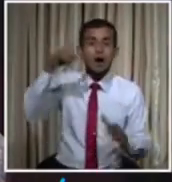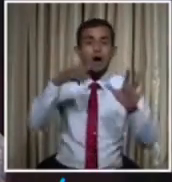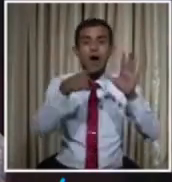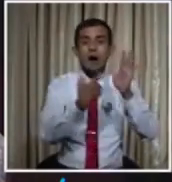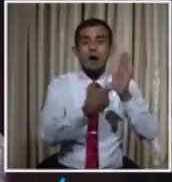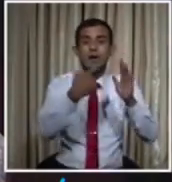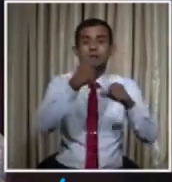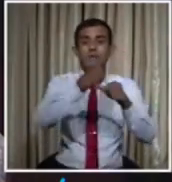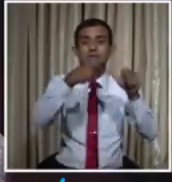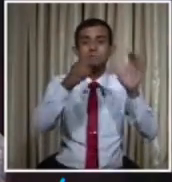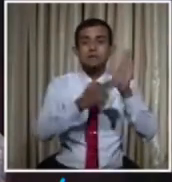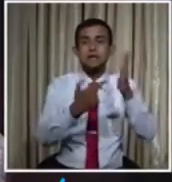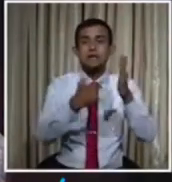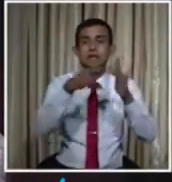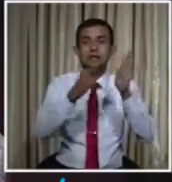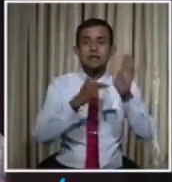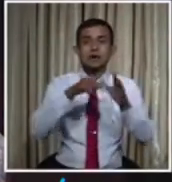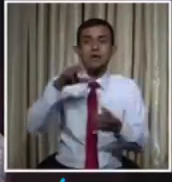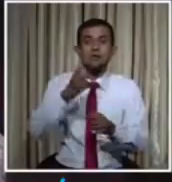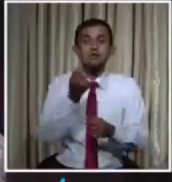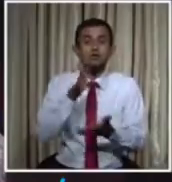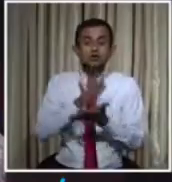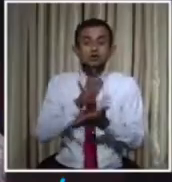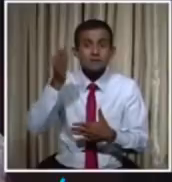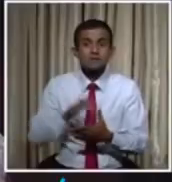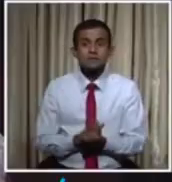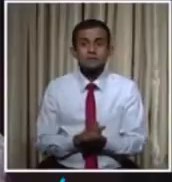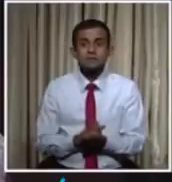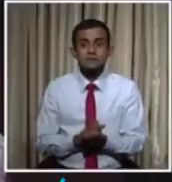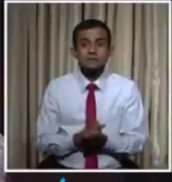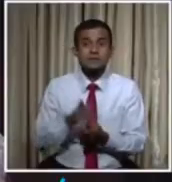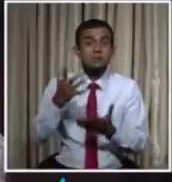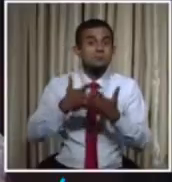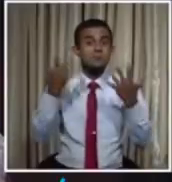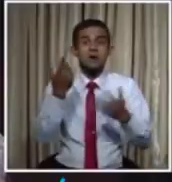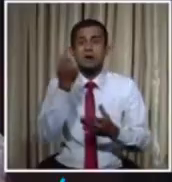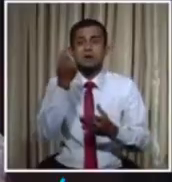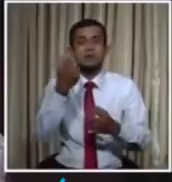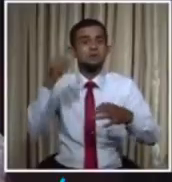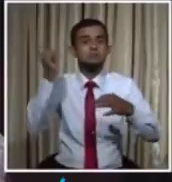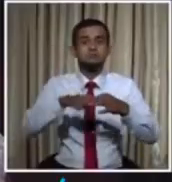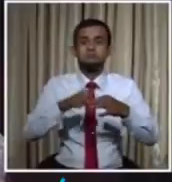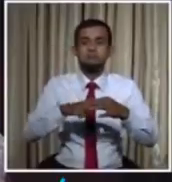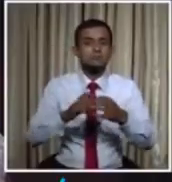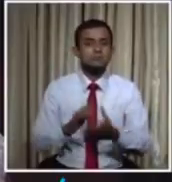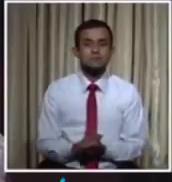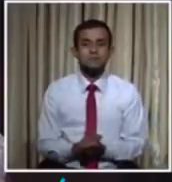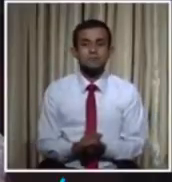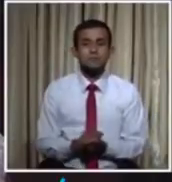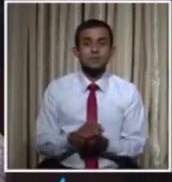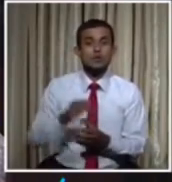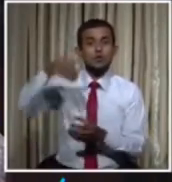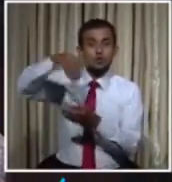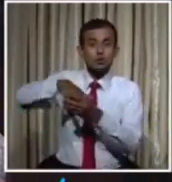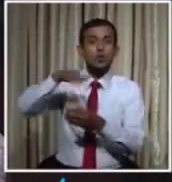ආජන්ටිනාවේ මේ මුදල් අච්චු ගැසීම නිසා මූණ දෙන්න සිදු වුණු ඒ දැවැන්ත ආර්ථික අර්බුදය රට තුල